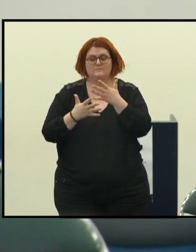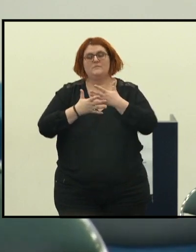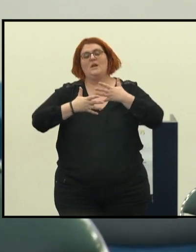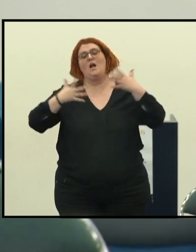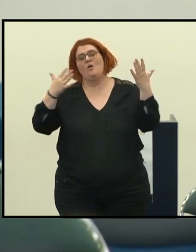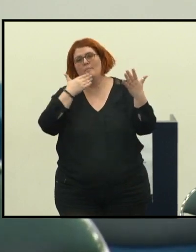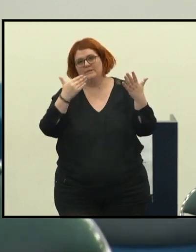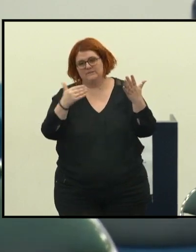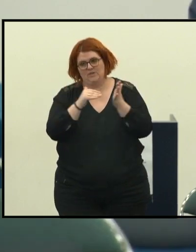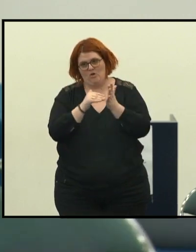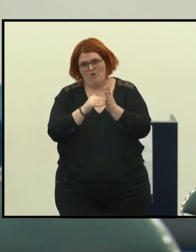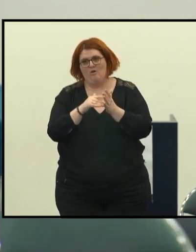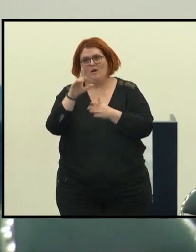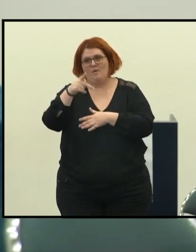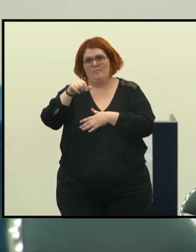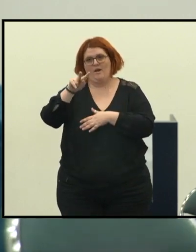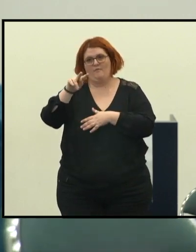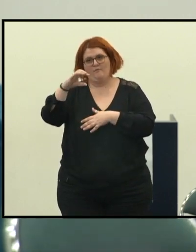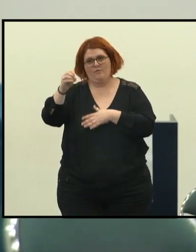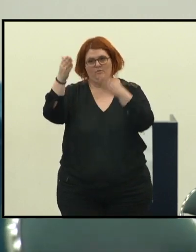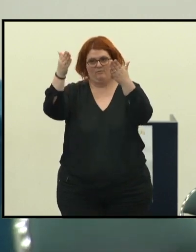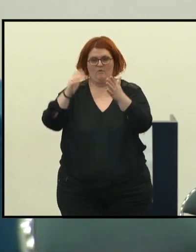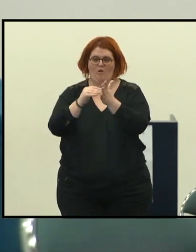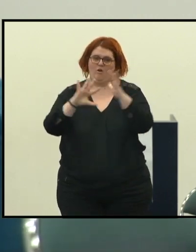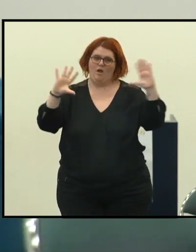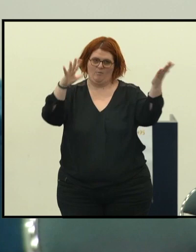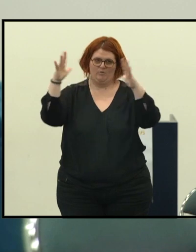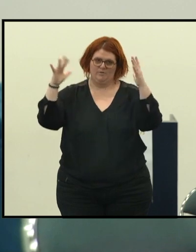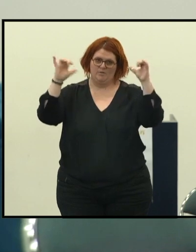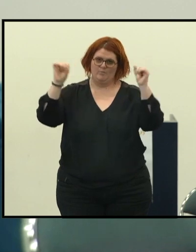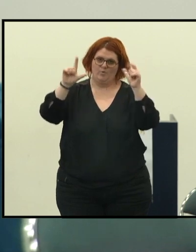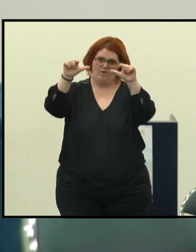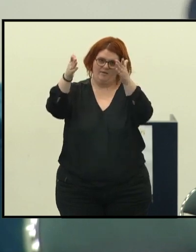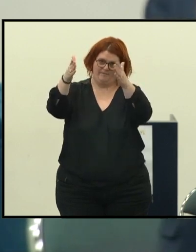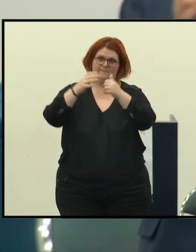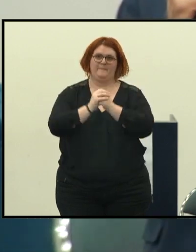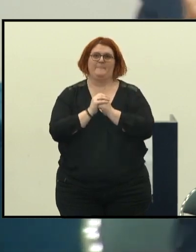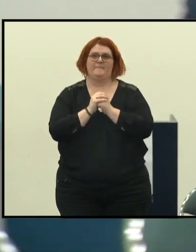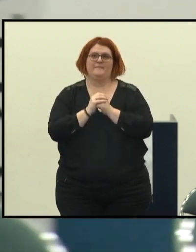merci encore à Pavo. Voilà, je crois qu'on peut encore l'applaudir. Et voilà,